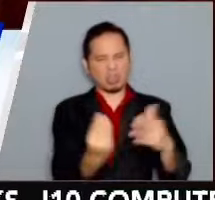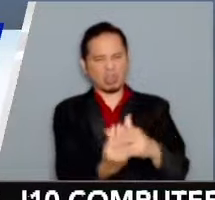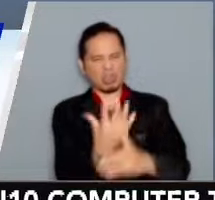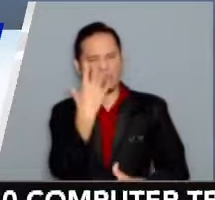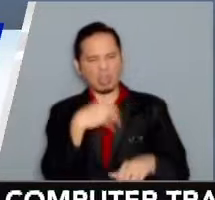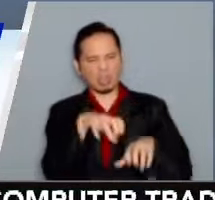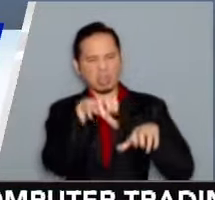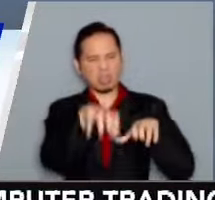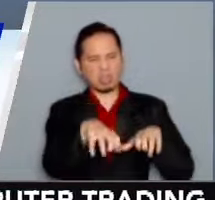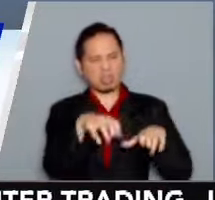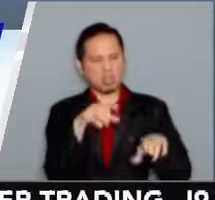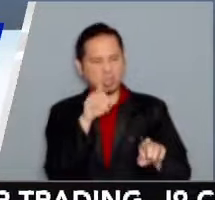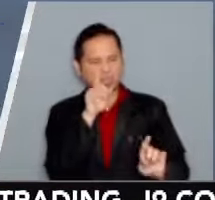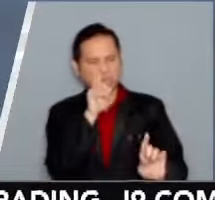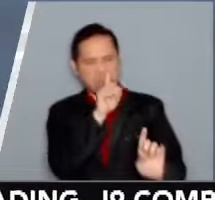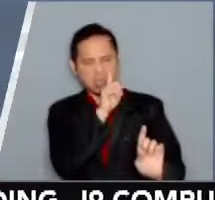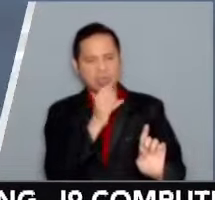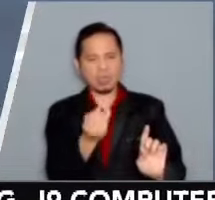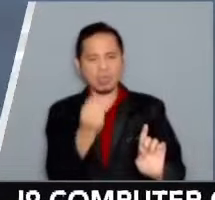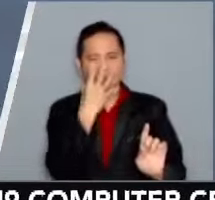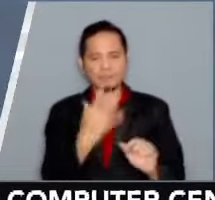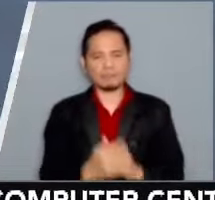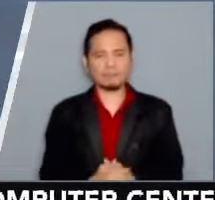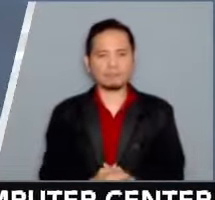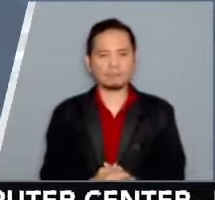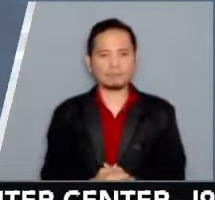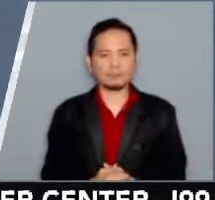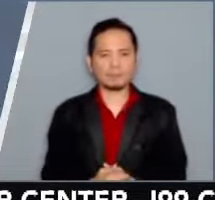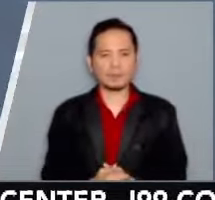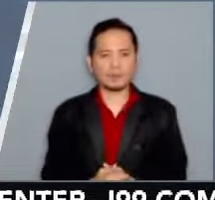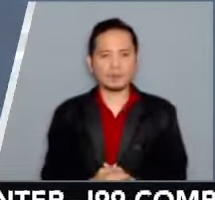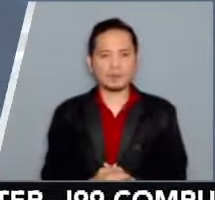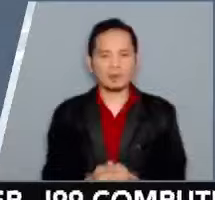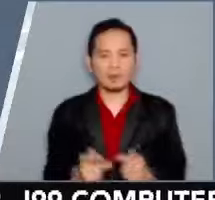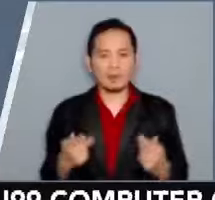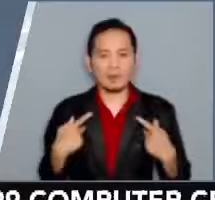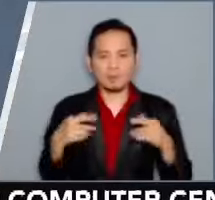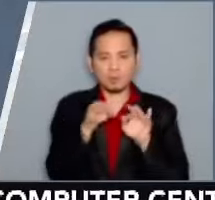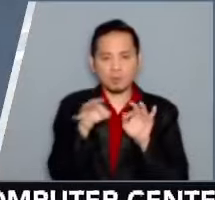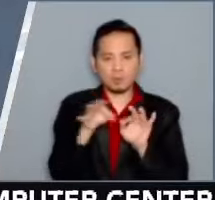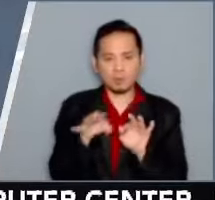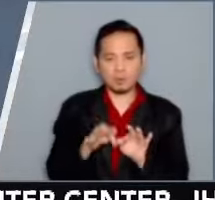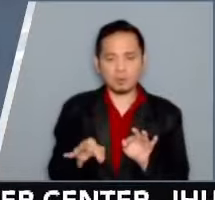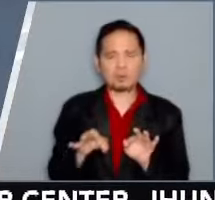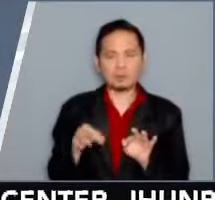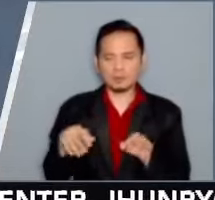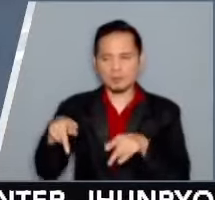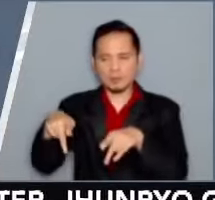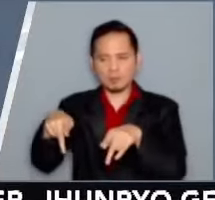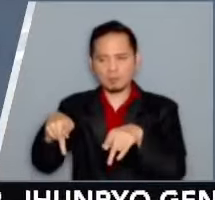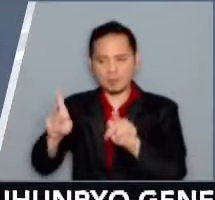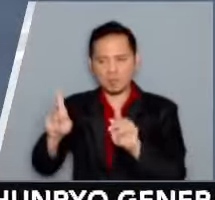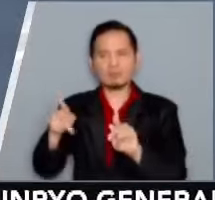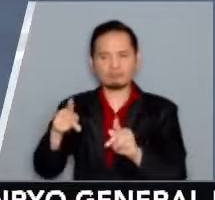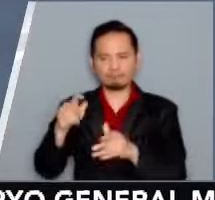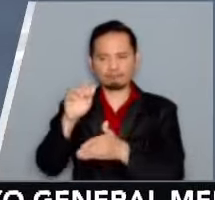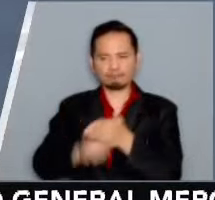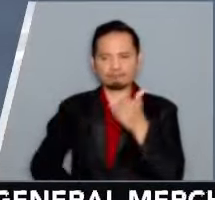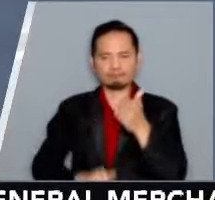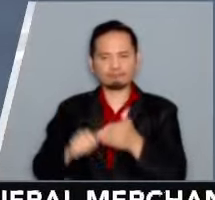palusot sa panibagong pahayag ng Captain speak kasunod ng pagbawi sa kanilang Business Permit iginiit nilang nananatili ang kanilang